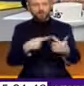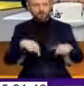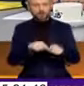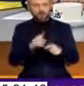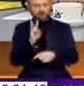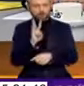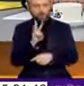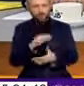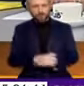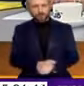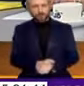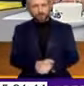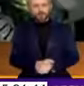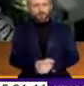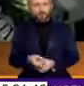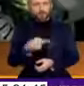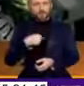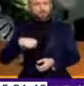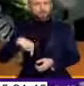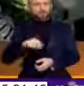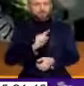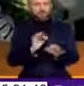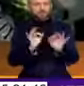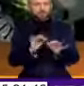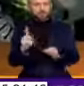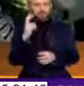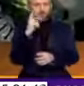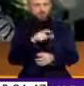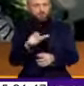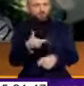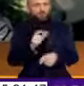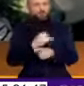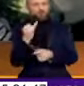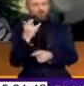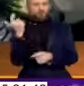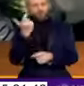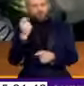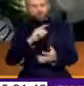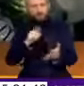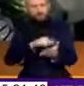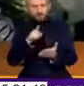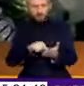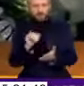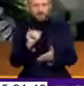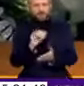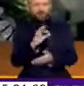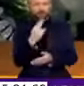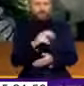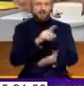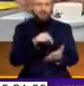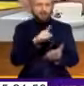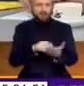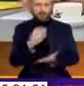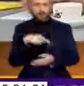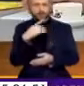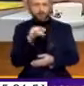«Свободи». Ми, звичайно, що кияни, я думаю, більше цікавлять господарські питання і якби соціальні питання. Якщо говорити